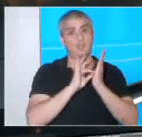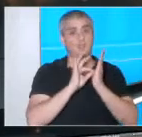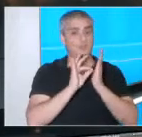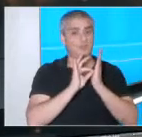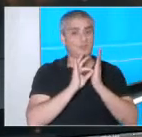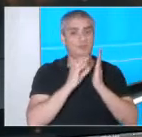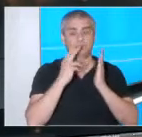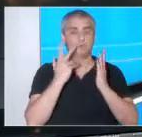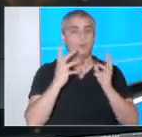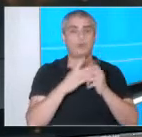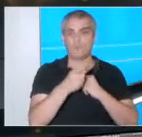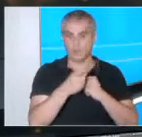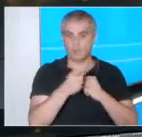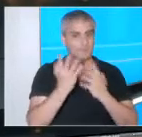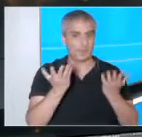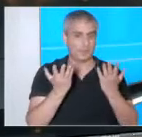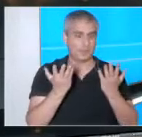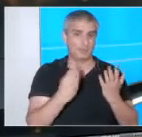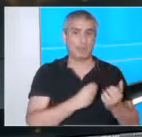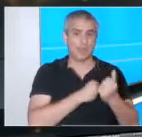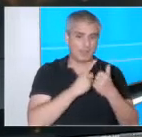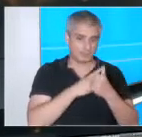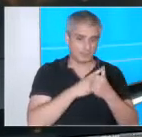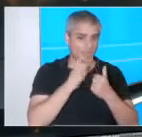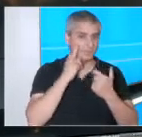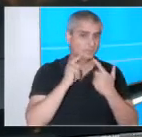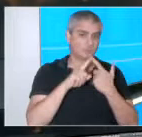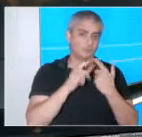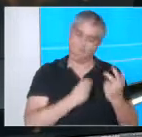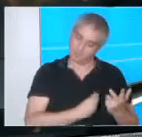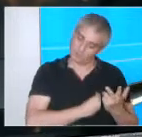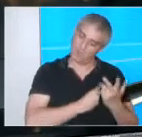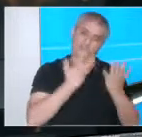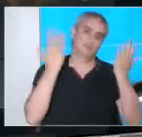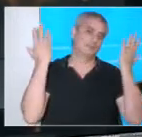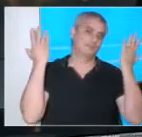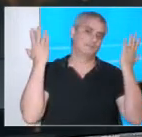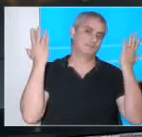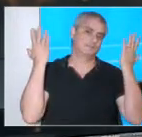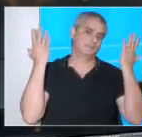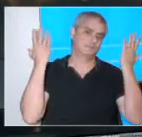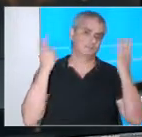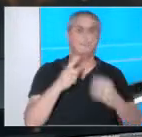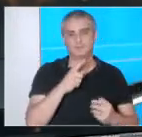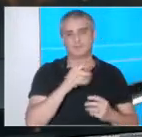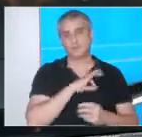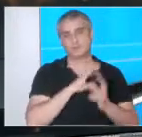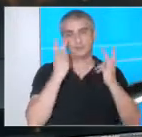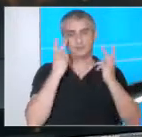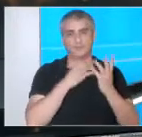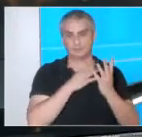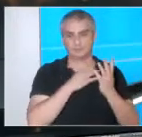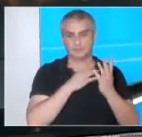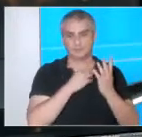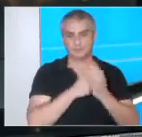שמה שלוש הוא מה זו, מתייחס במה? רחמנים, ביישנים, גומלי חסדים. אלו התכונות המרכזיות שלנו, אז